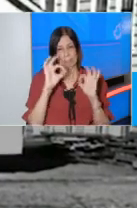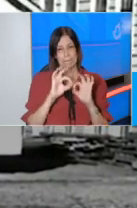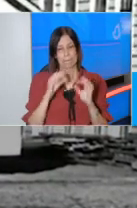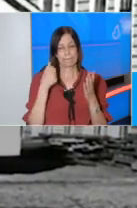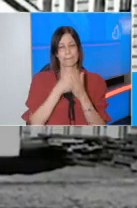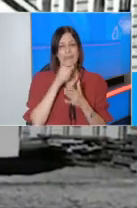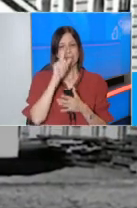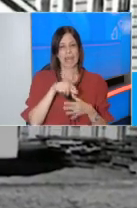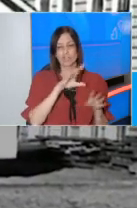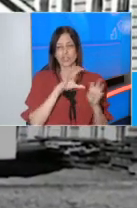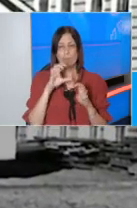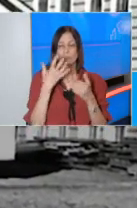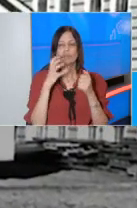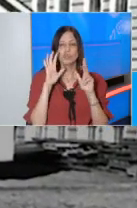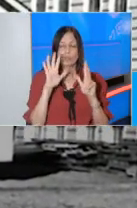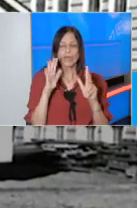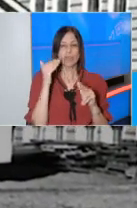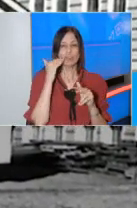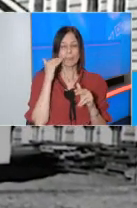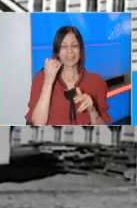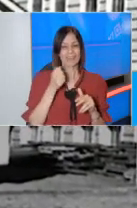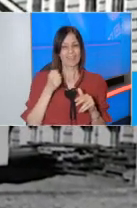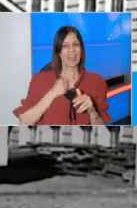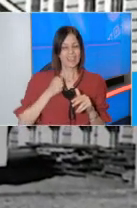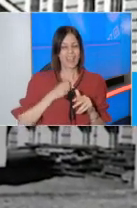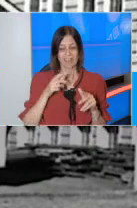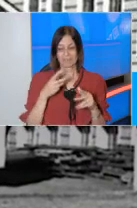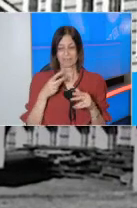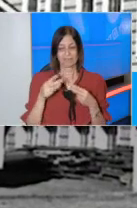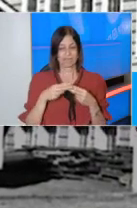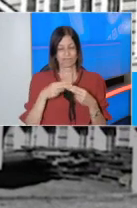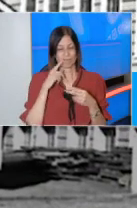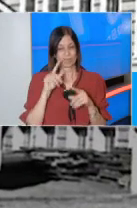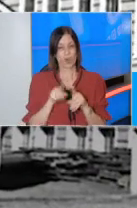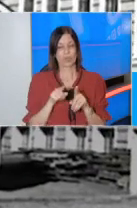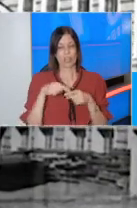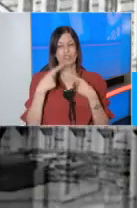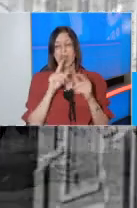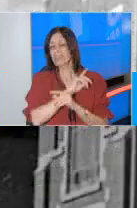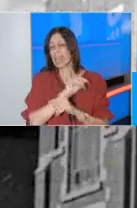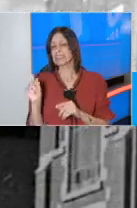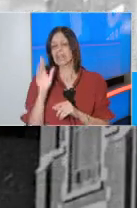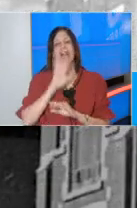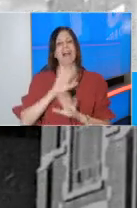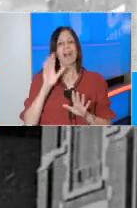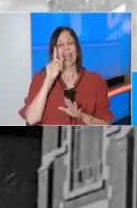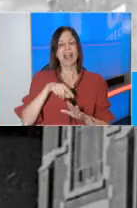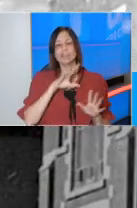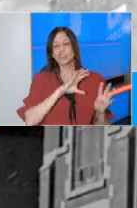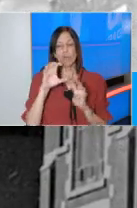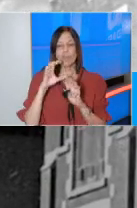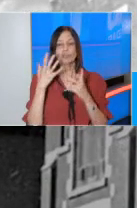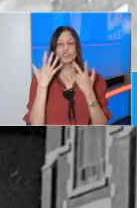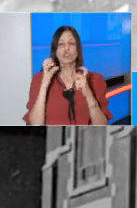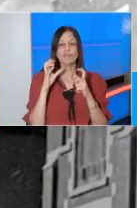עד 1968 בארצות הברית ובקנדה גם בסמוך לאותה שנה, נאסר עליהם, ורק בשנים האלה,